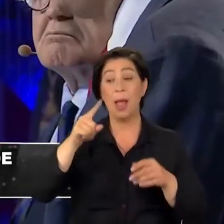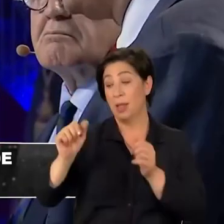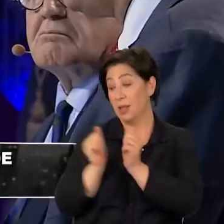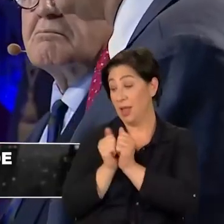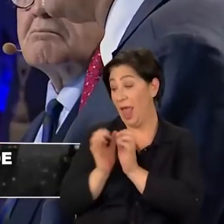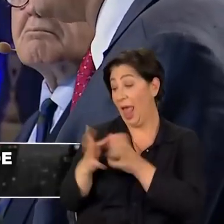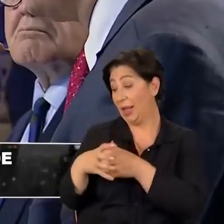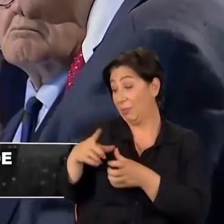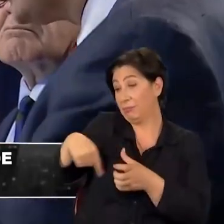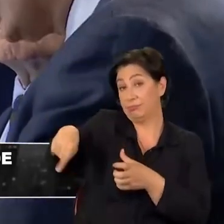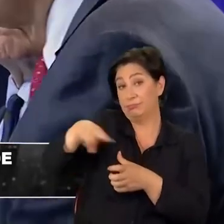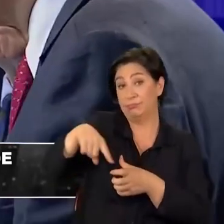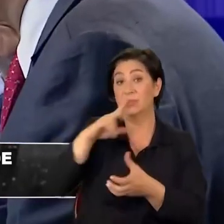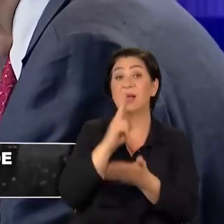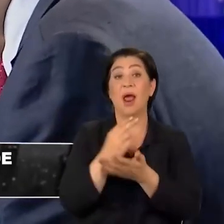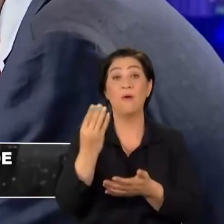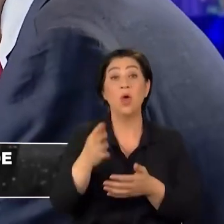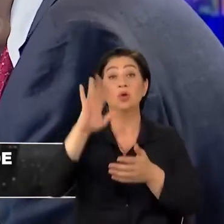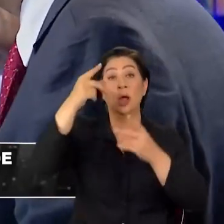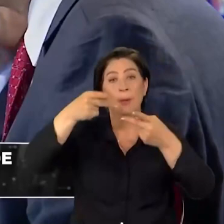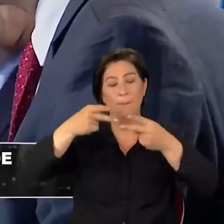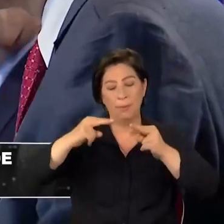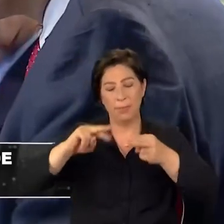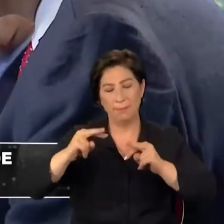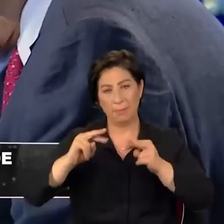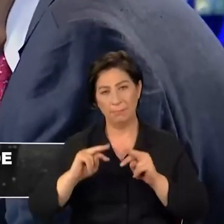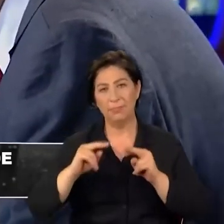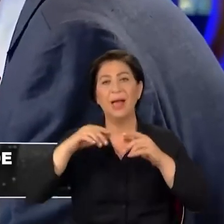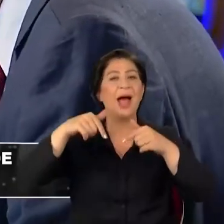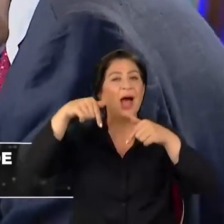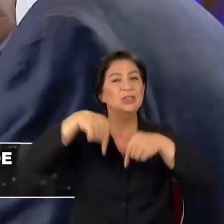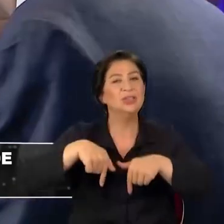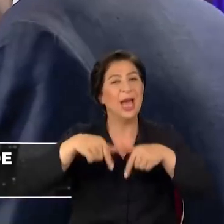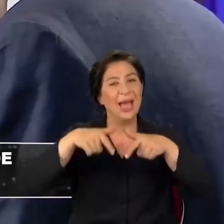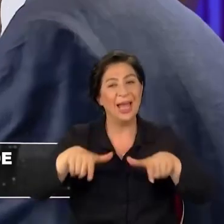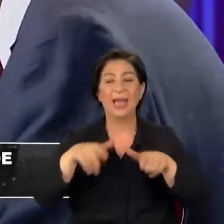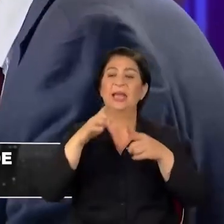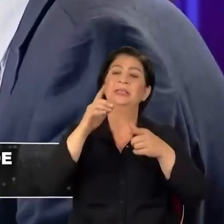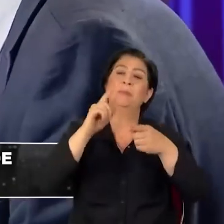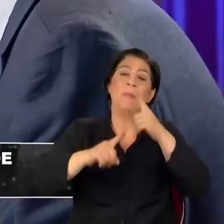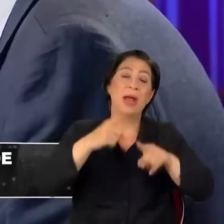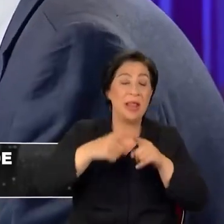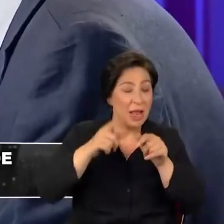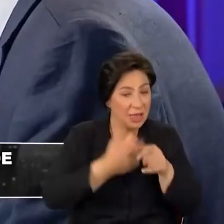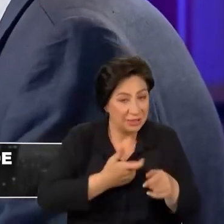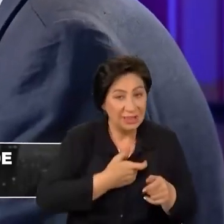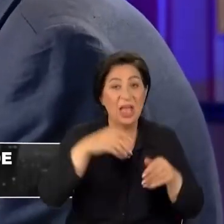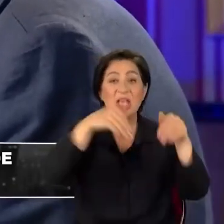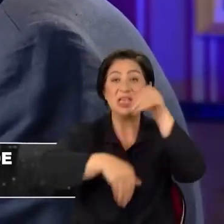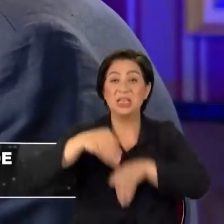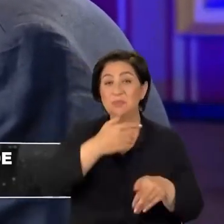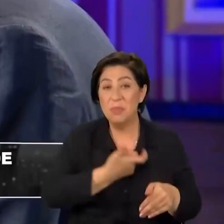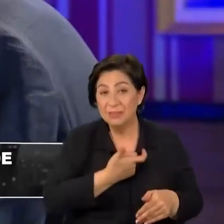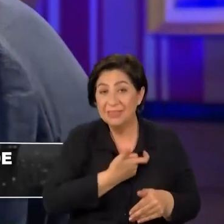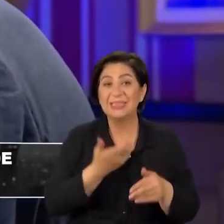ekibin içinde belirleniyor, aşağı doğru iniyor ve dolayısıyla da işte örneğin siyasi partiler yasası, seçim yasası vesaire. Bir